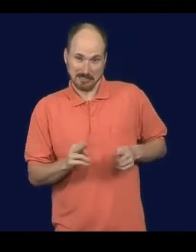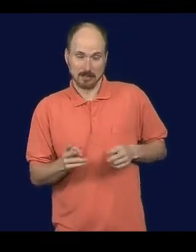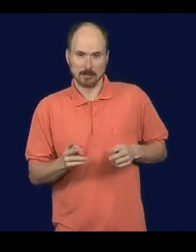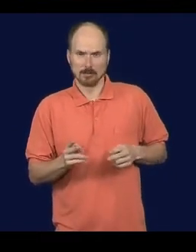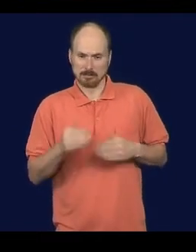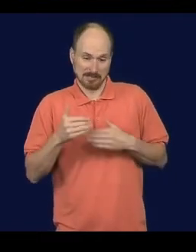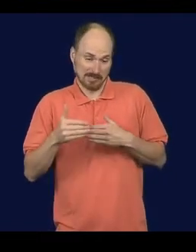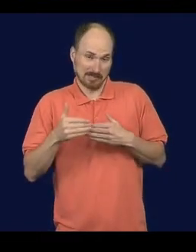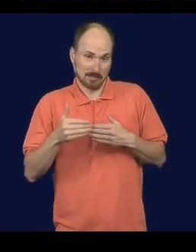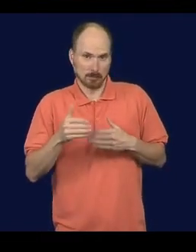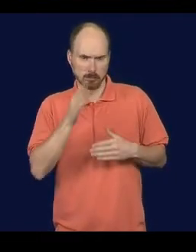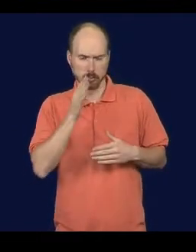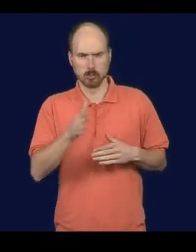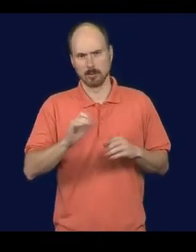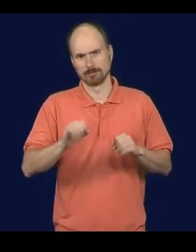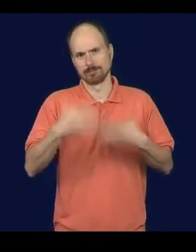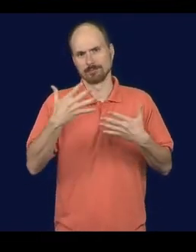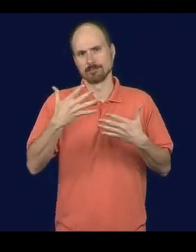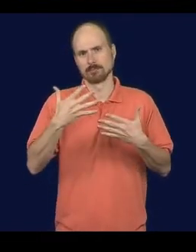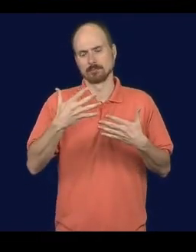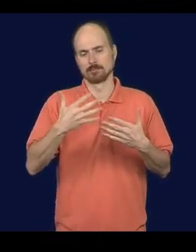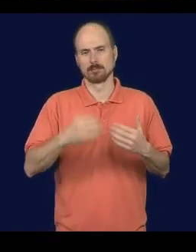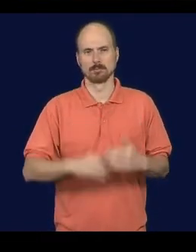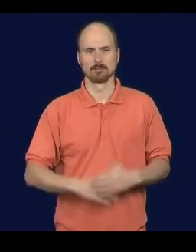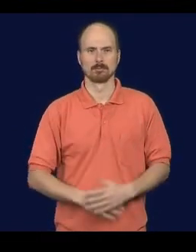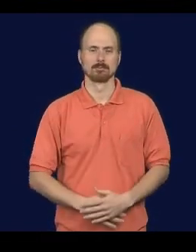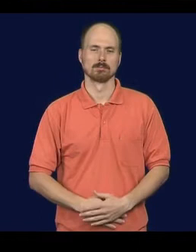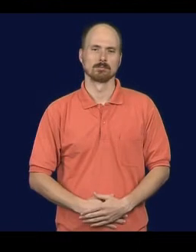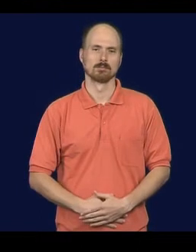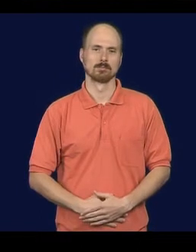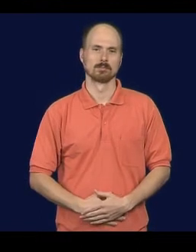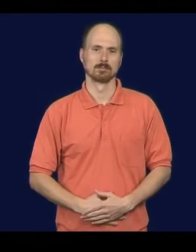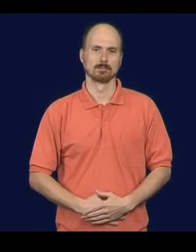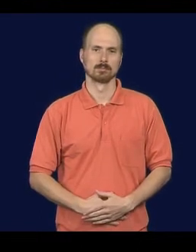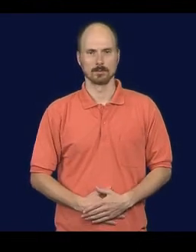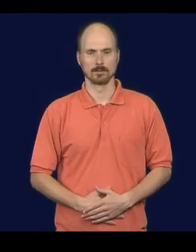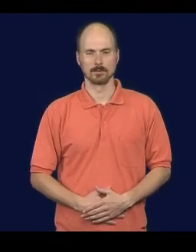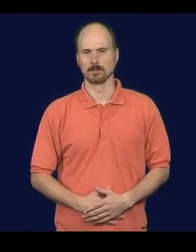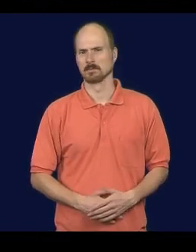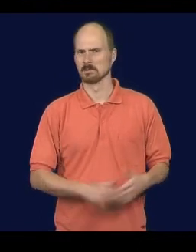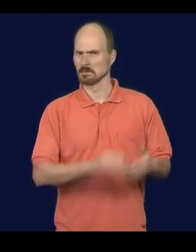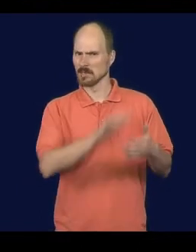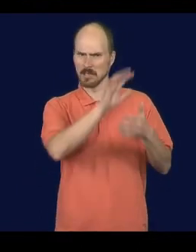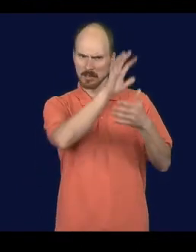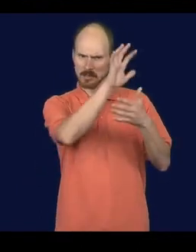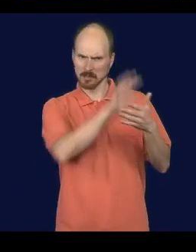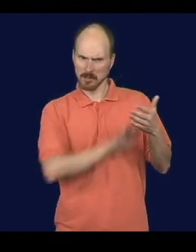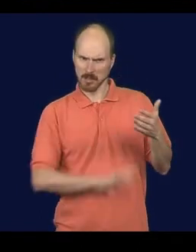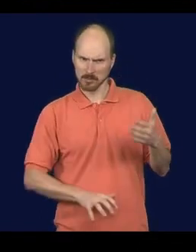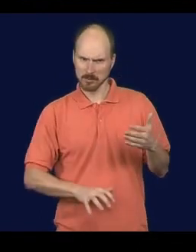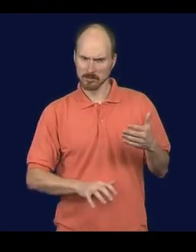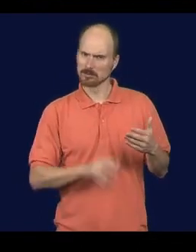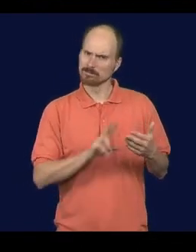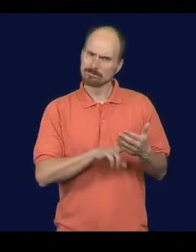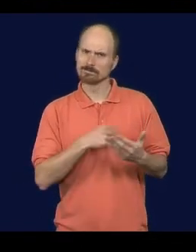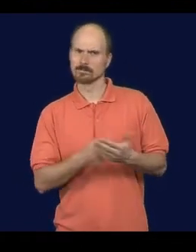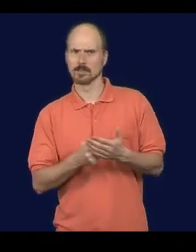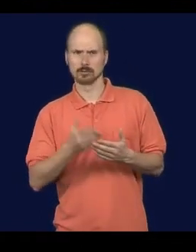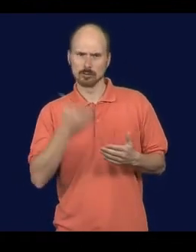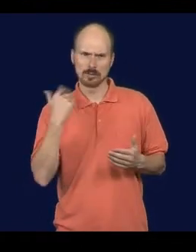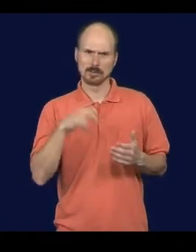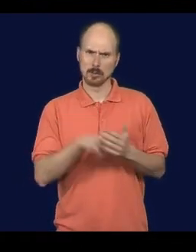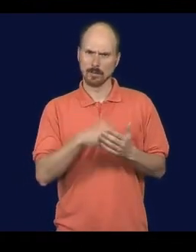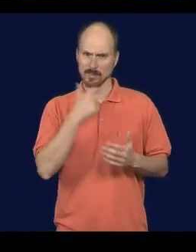způsoby. Pokud by vás to potom zaujalo, tak je k dispozici celý manuál, v kterém se